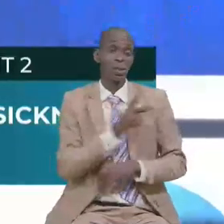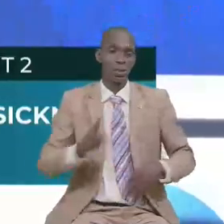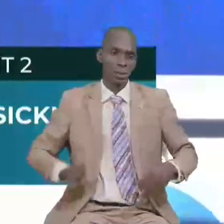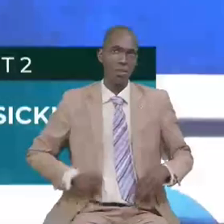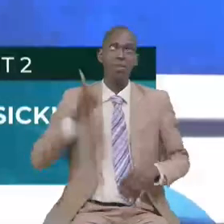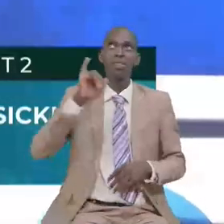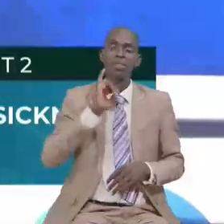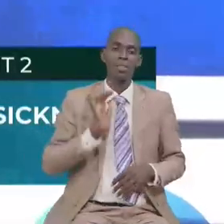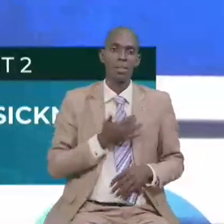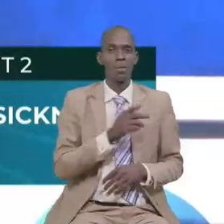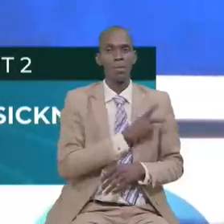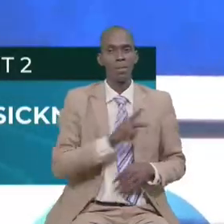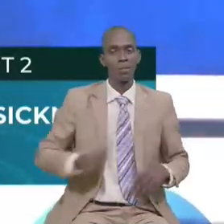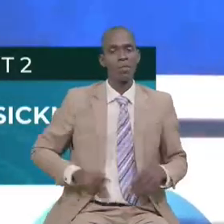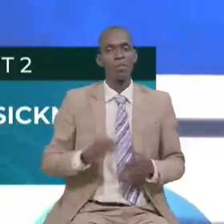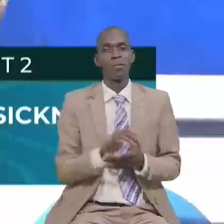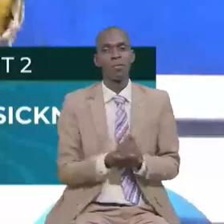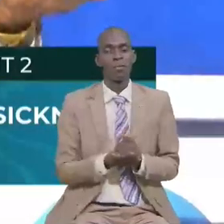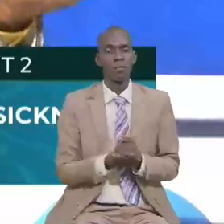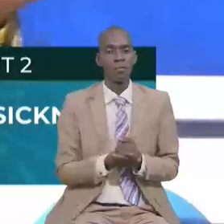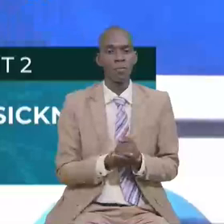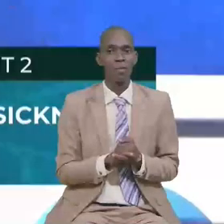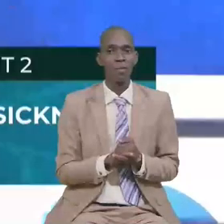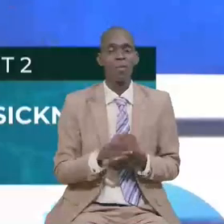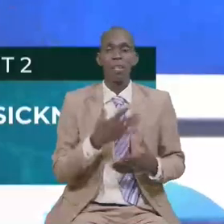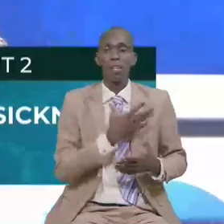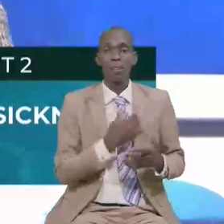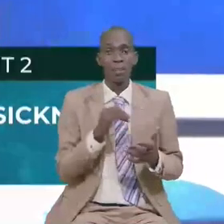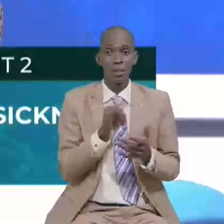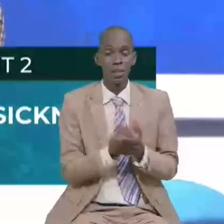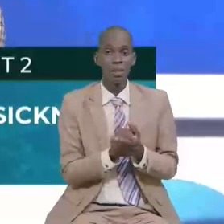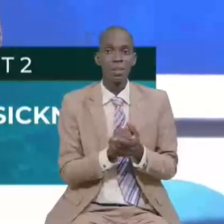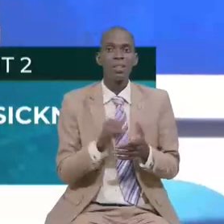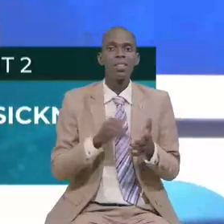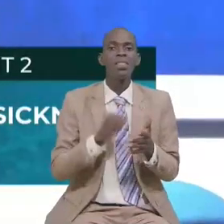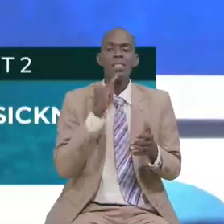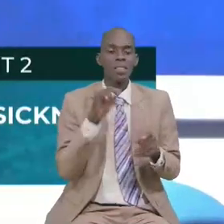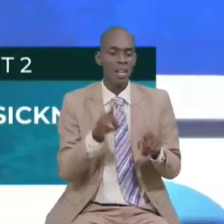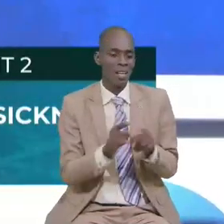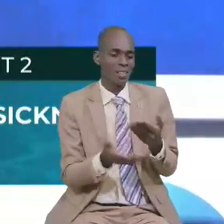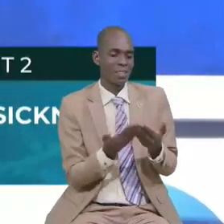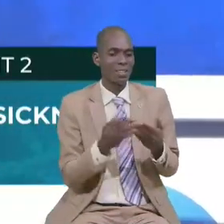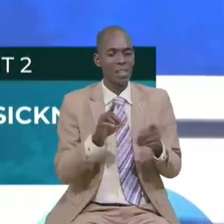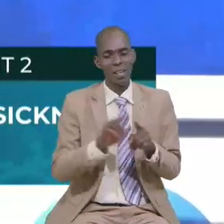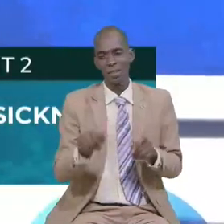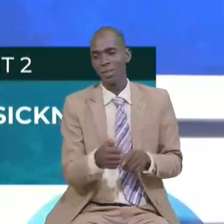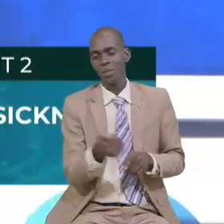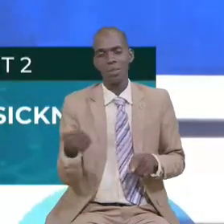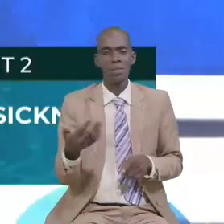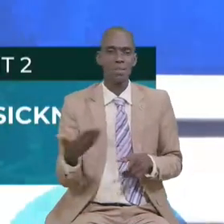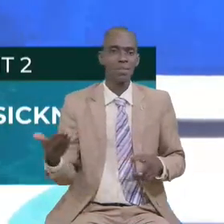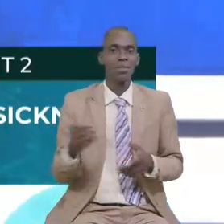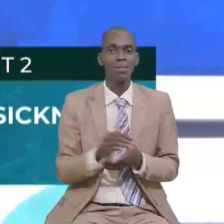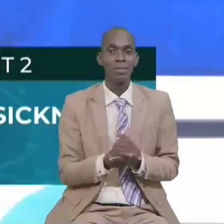Il dit, pour lui, guérir la maladie ou pardonner le